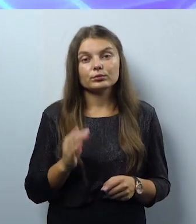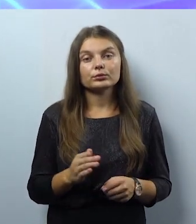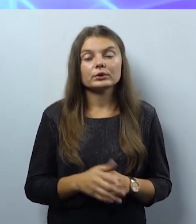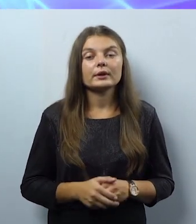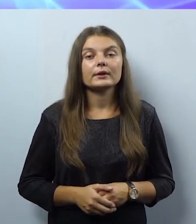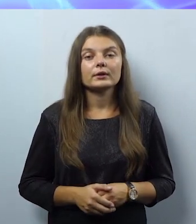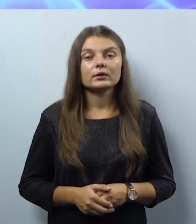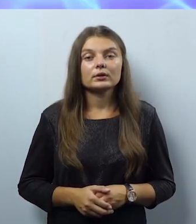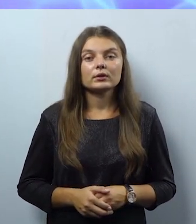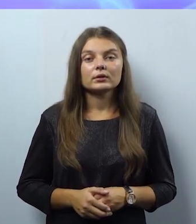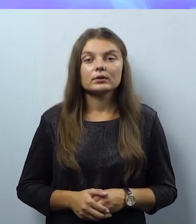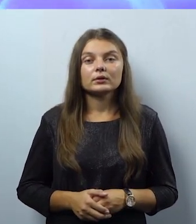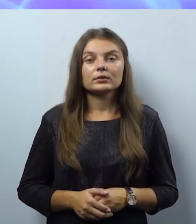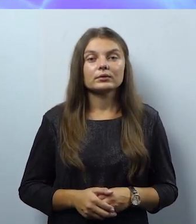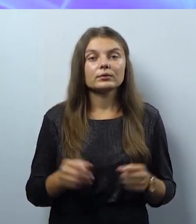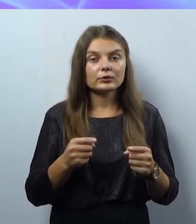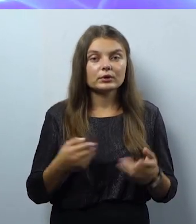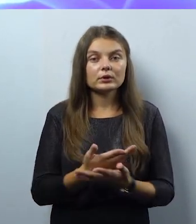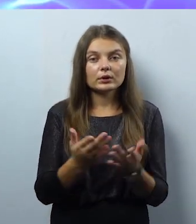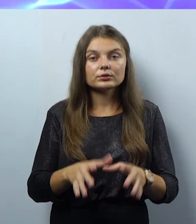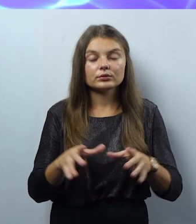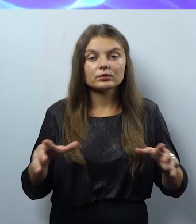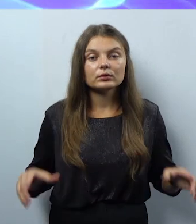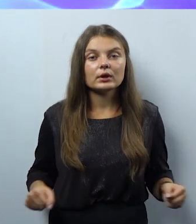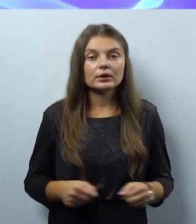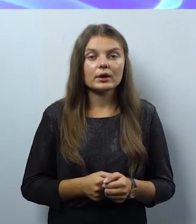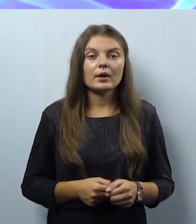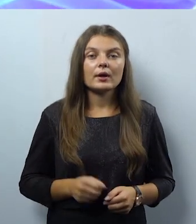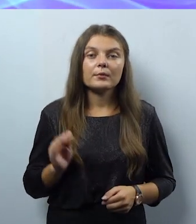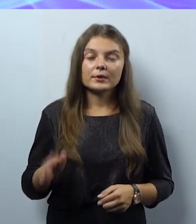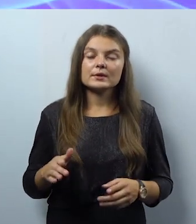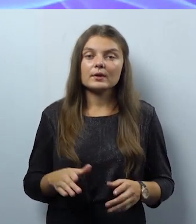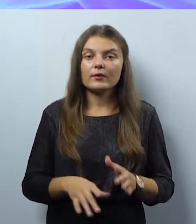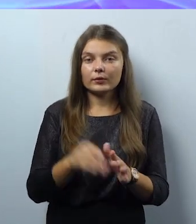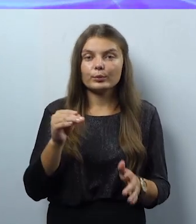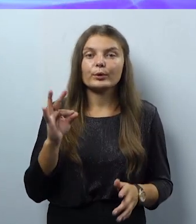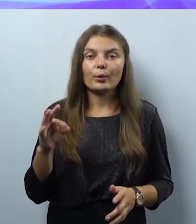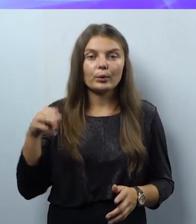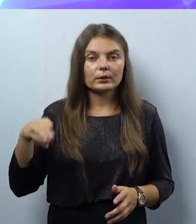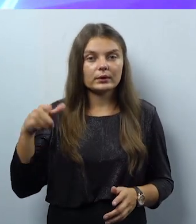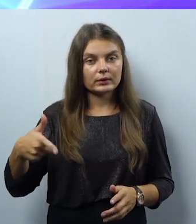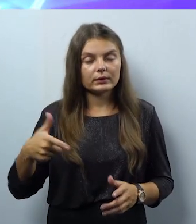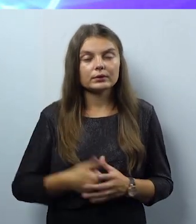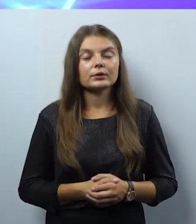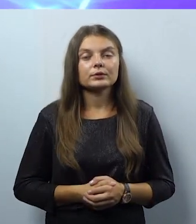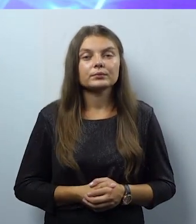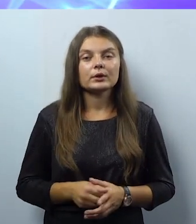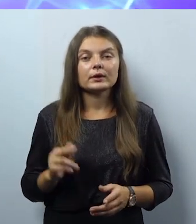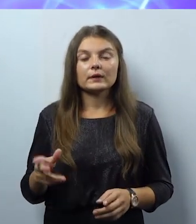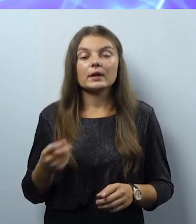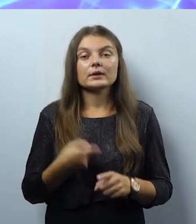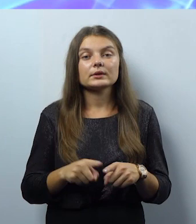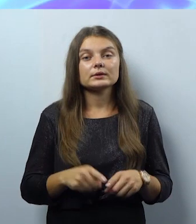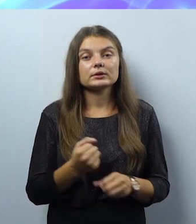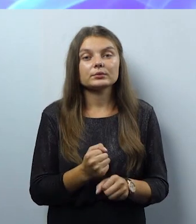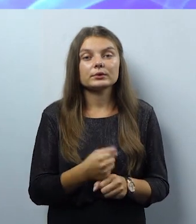але це буде і велика відповідальність влади майбутньої після виборів ОТГ, і треба це розуміти. Яким же чином все ж таки ми